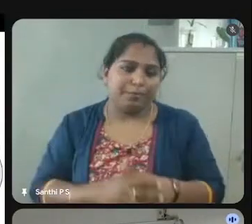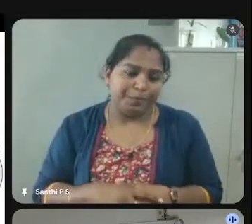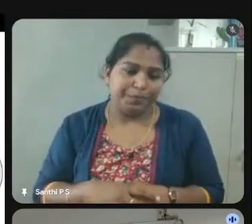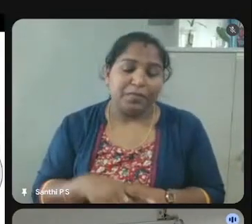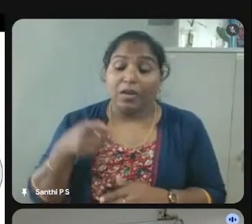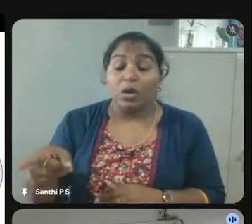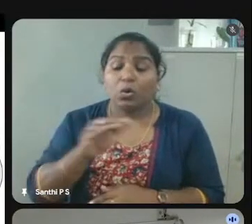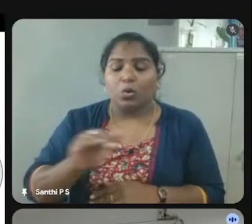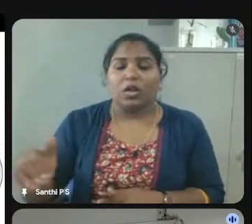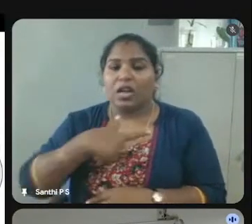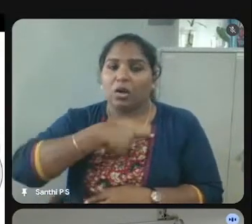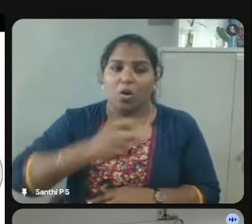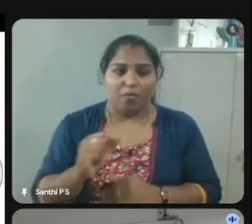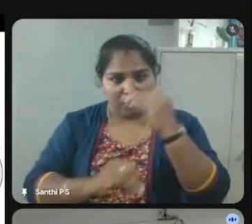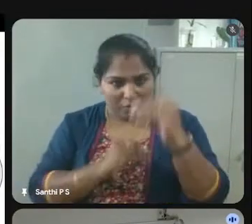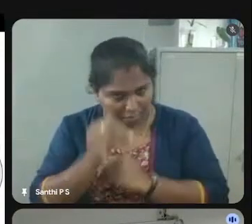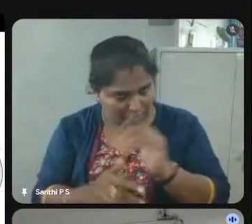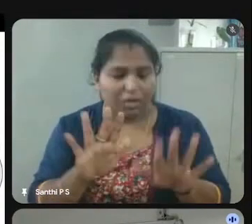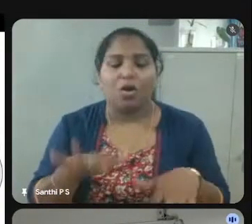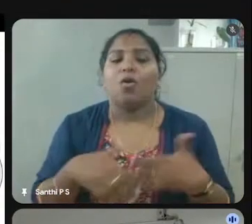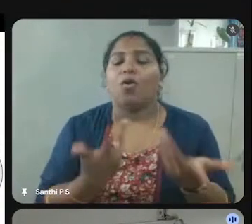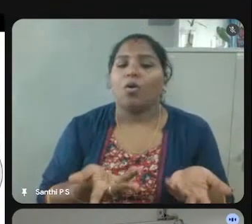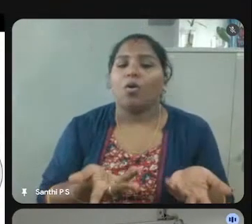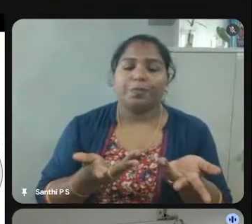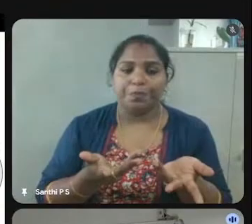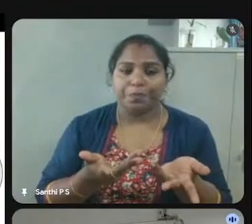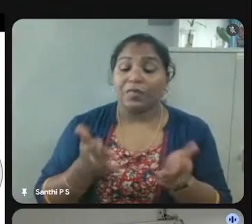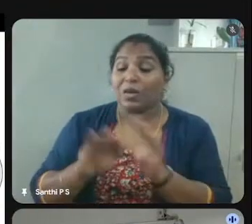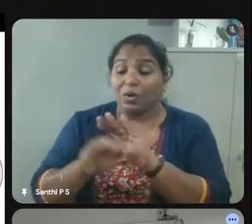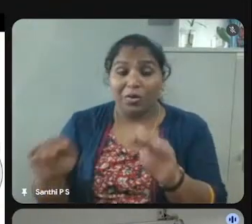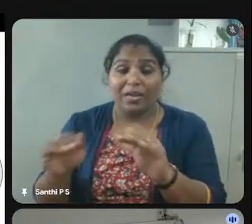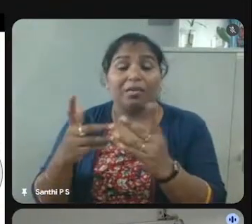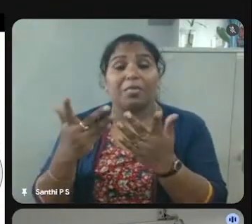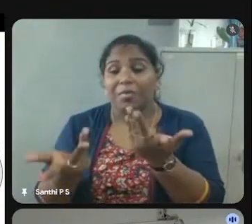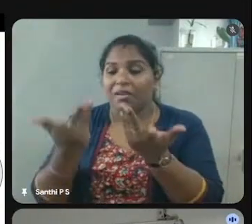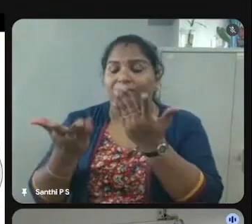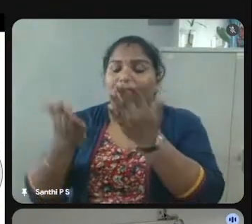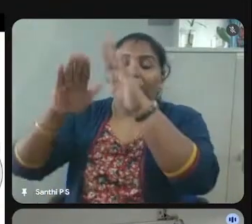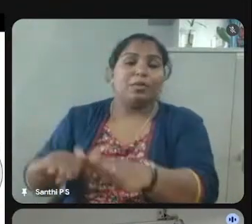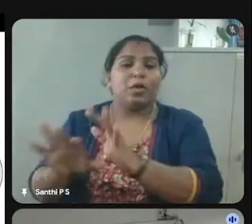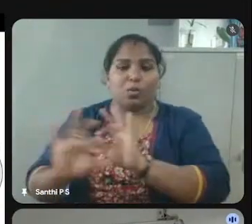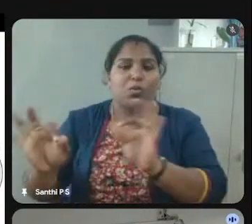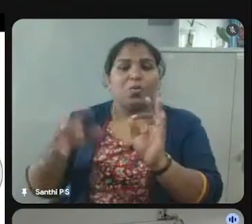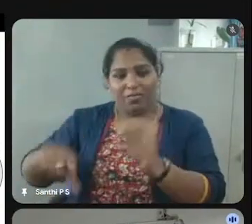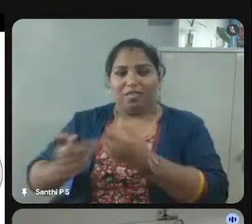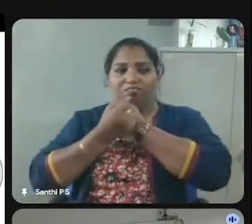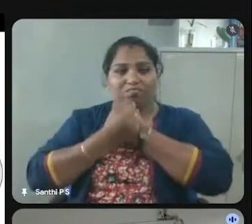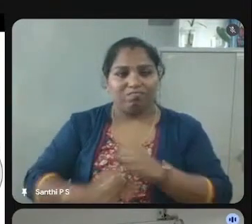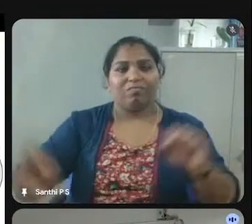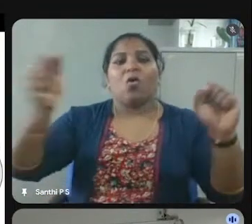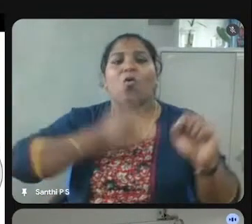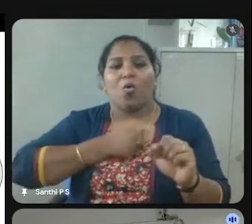അവരുടെ ആത്മവിശ്വാസം വളർത്തുന്ന കാര്യത്തിലാണെന്നുണ്ടെങ്കിലും അവരെ ഡിപ്പെൻഡന്റ് ആക്കാതെ സെൽഫ് സഫിഷ്യന്റ് ആക്കുക, അവനവന്റെ കാര്യങ്ങൾ